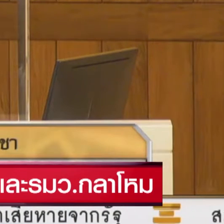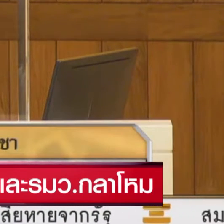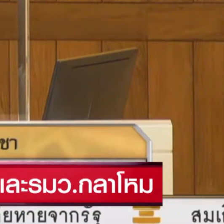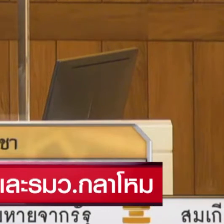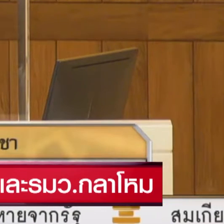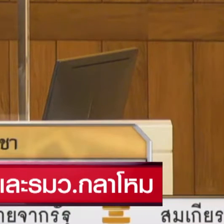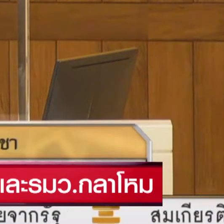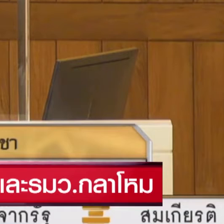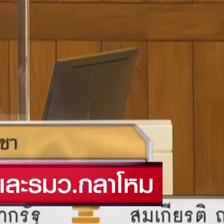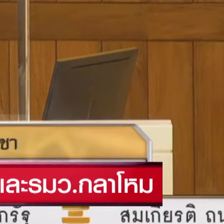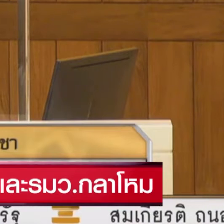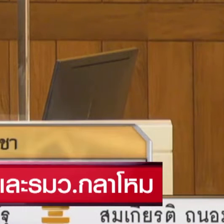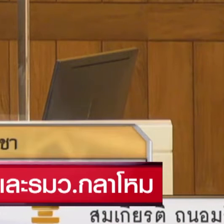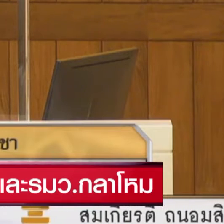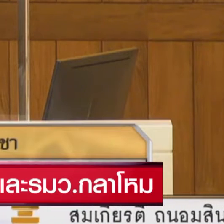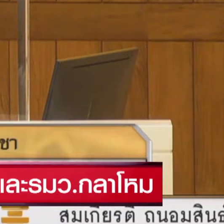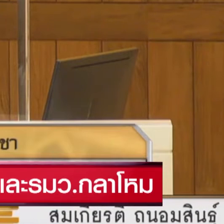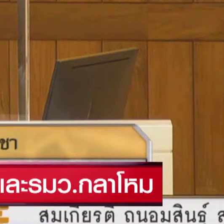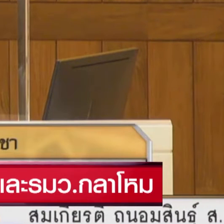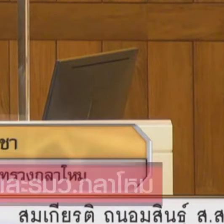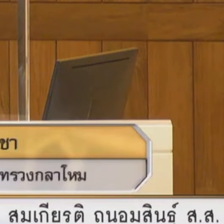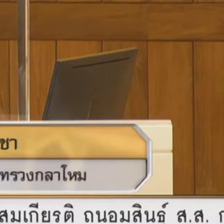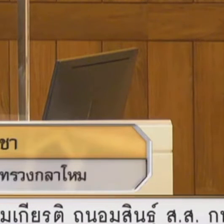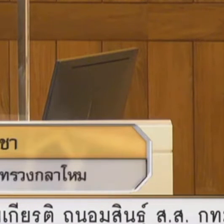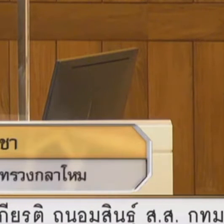พราะนั้นระมัดระวังด้วยการพูดจาอะไรต่างๆขอให้ระมัดระวัง